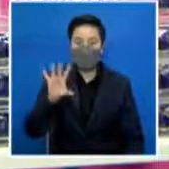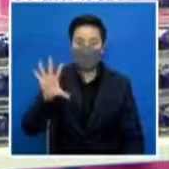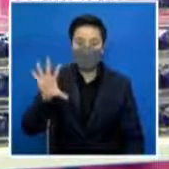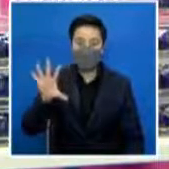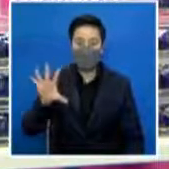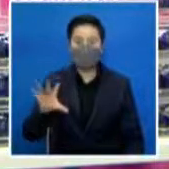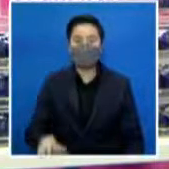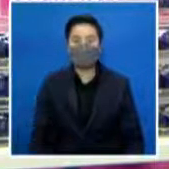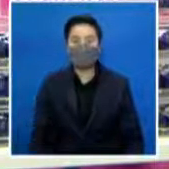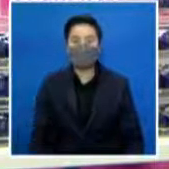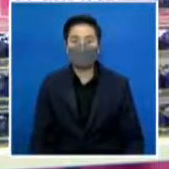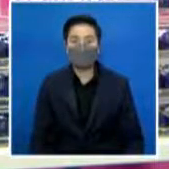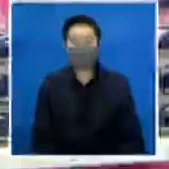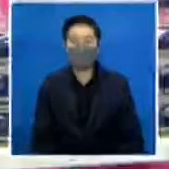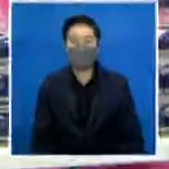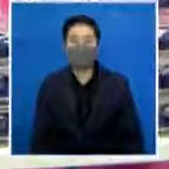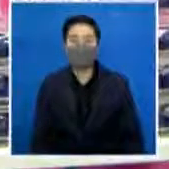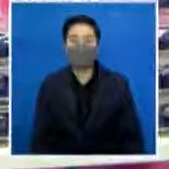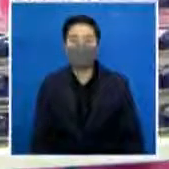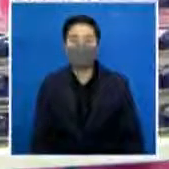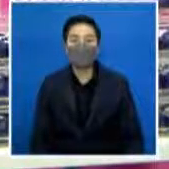0089785